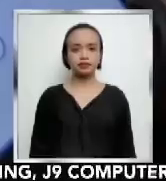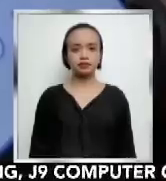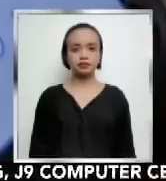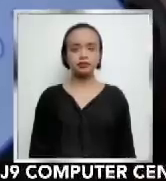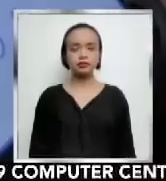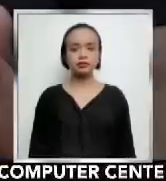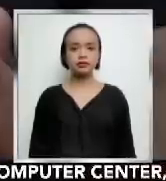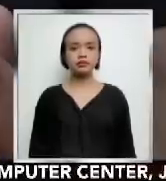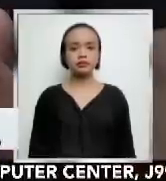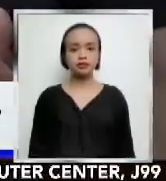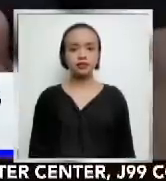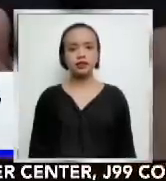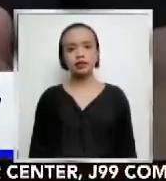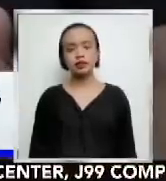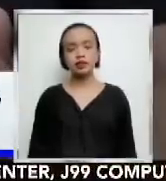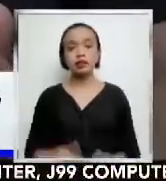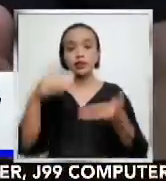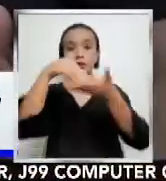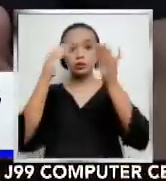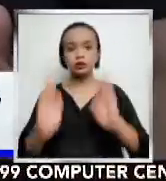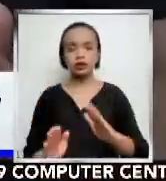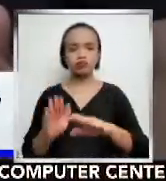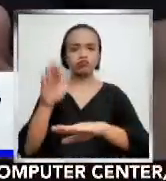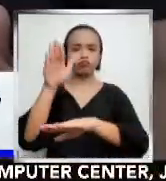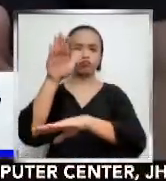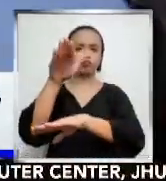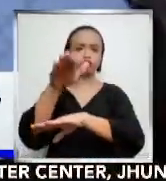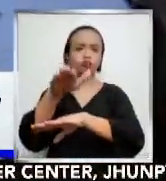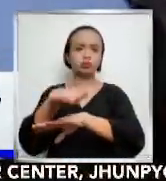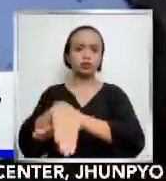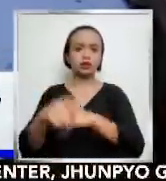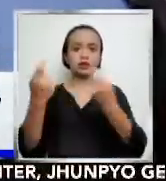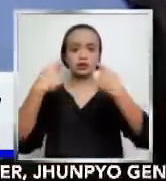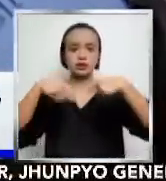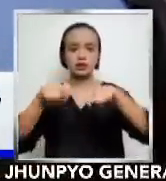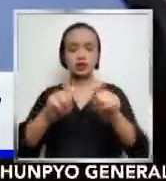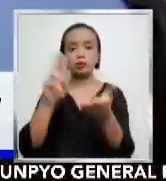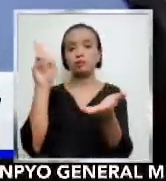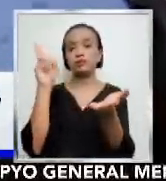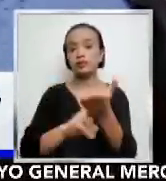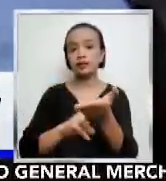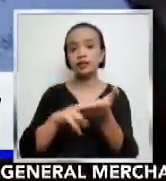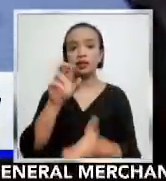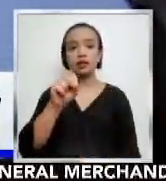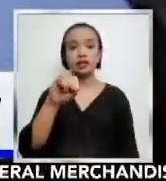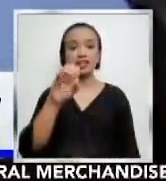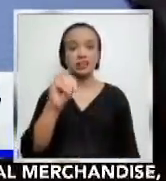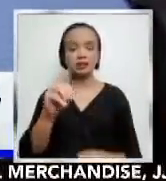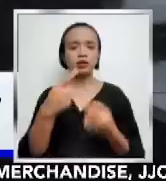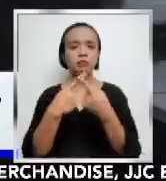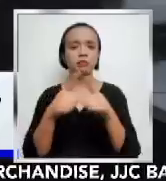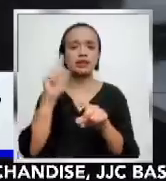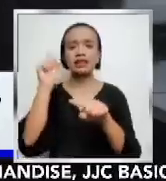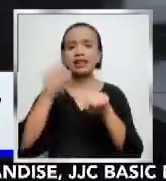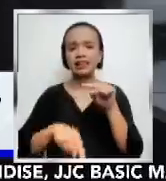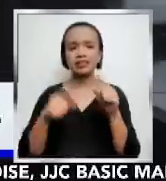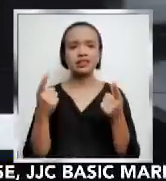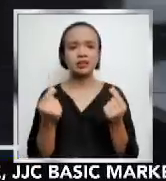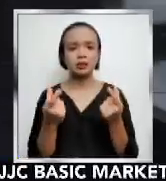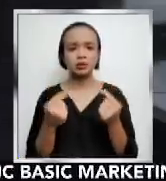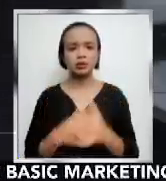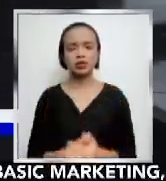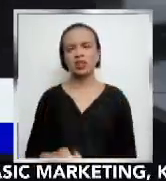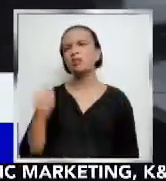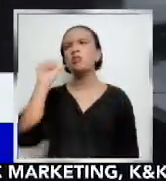Inaabot na ng hapon ang estudyanteng si Nicole Espeleta sa pagsubok na makapagrehistro ng SIM card pero hindi niya ito magawa-gawa. Bukas na lang